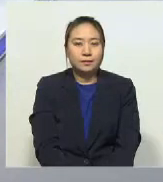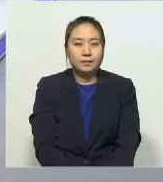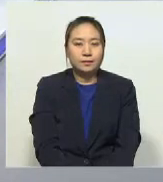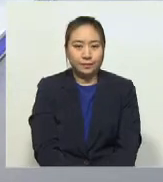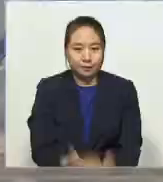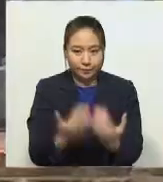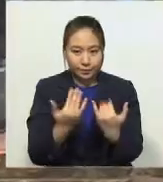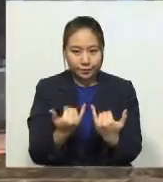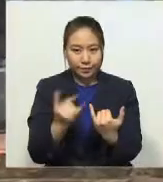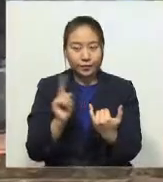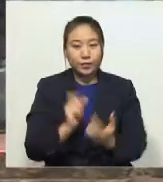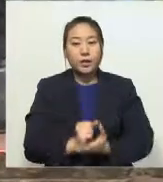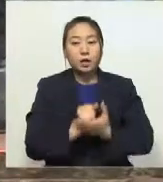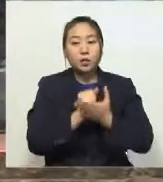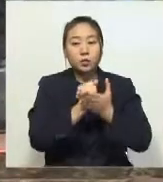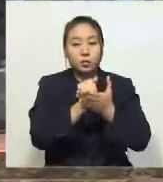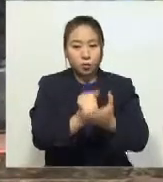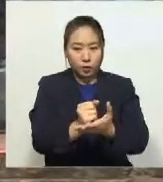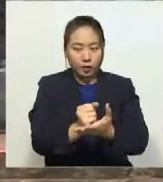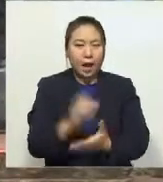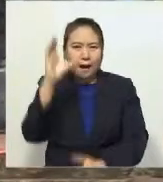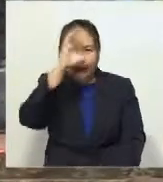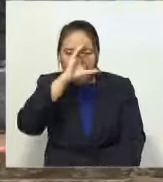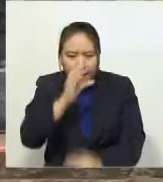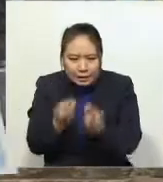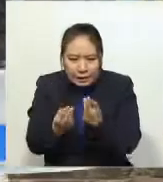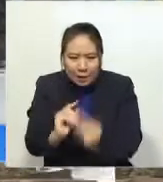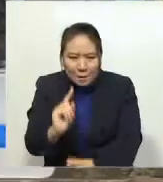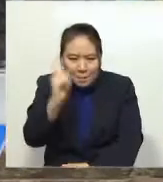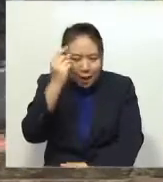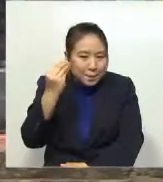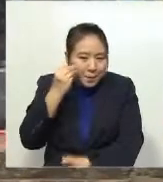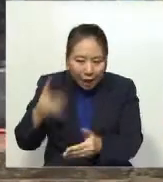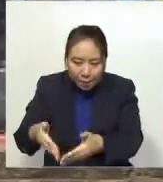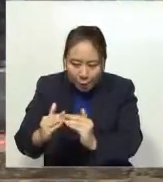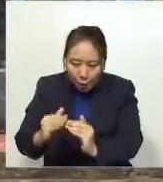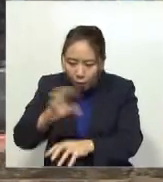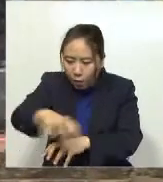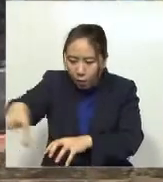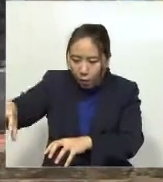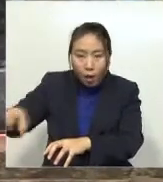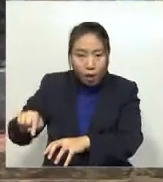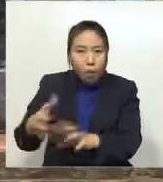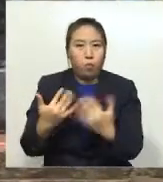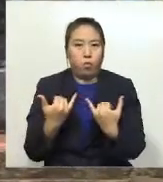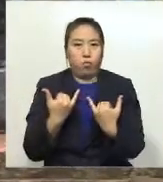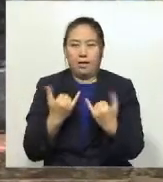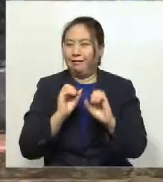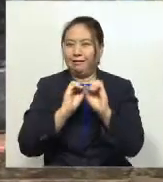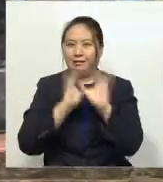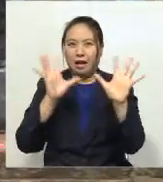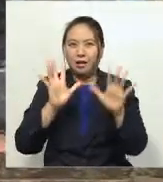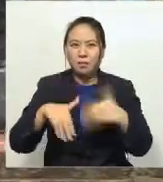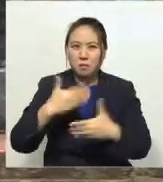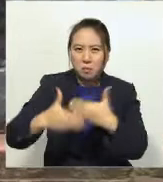ความคืบหน้าสำหรับการเยียวยาหาพื้นที่สร้างหมู่บ้านใหม่ให้กับผู้ประสบภัยนะคะวันนี้เองก็ถือว่ามีความคืบหน้าค่อนข้างที่จะชัดเจนค่ะเพราะว่าเมื่อเ